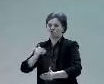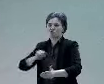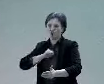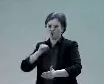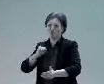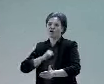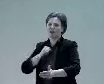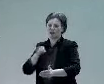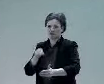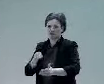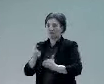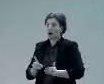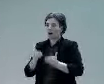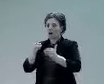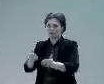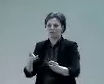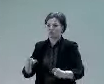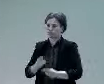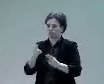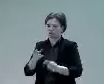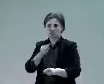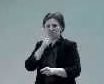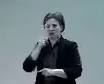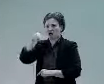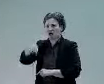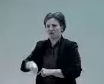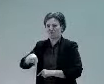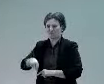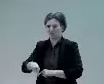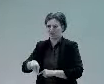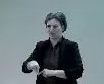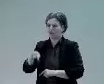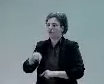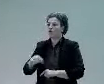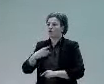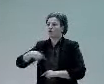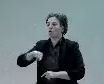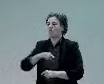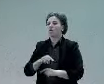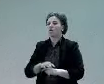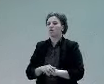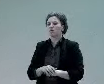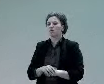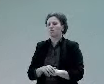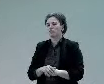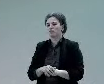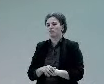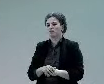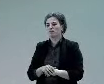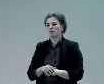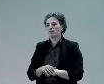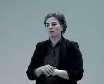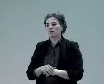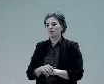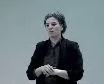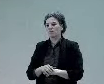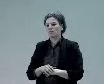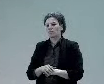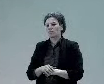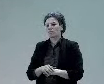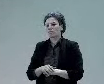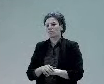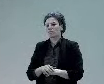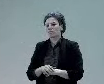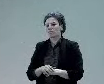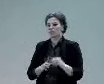è irrimandabile e necessaria. Noi veniamo e siamo stati ostaggio per anni della falsa